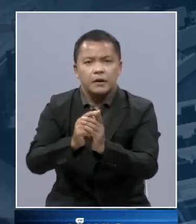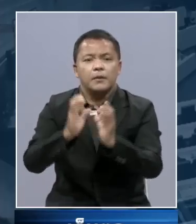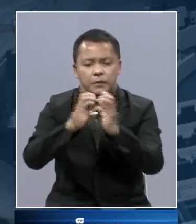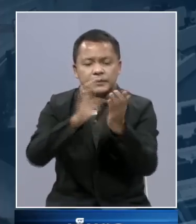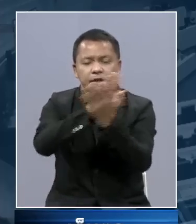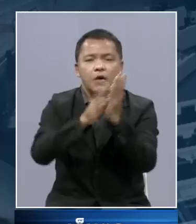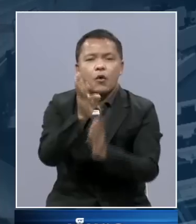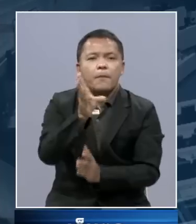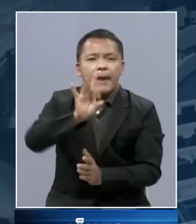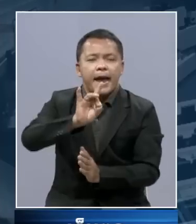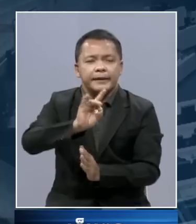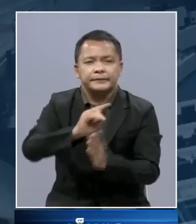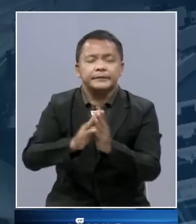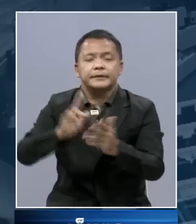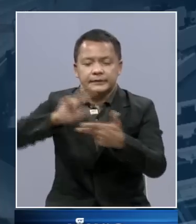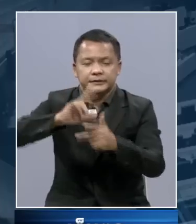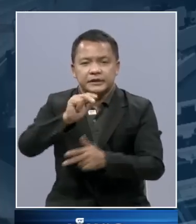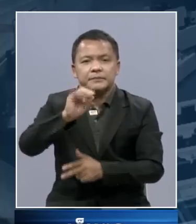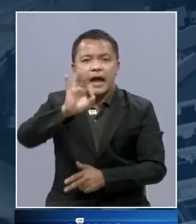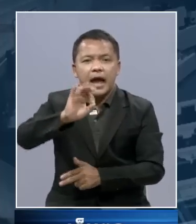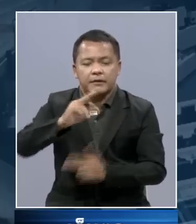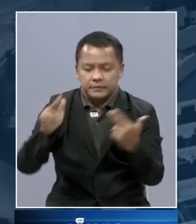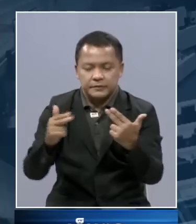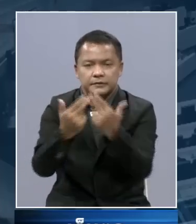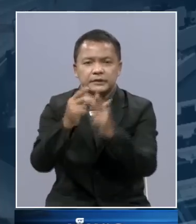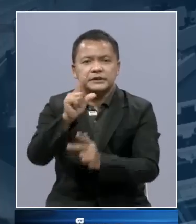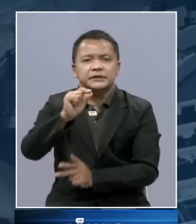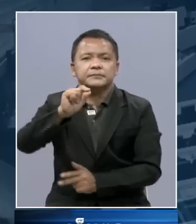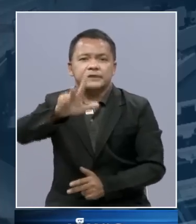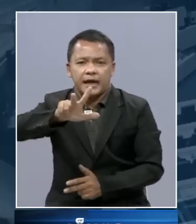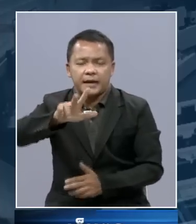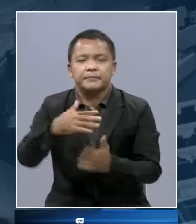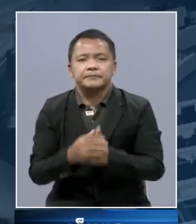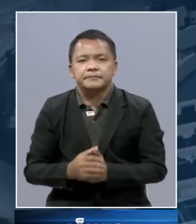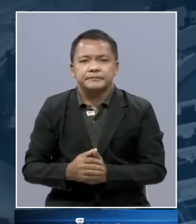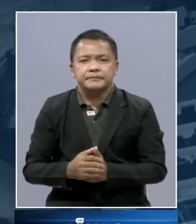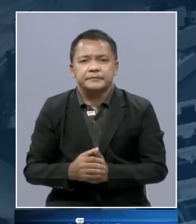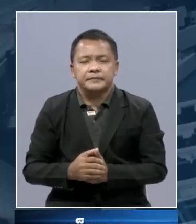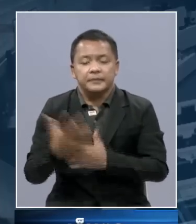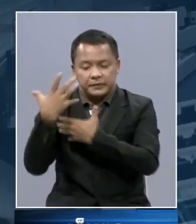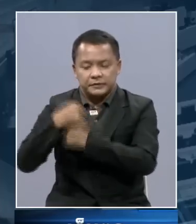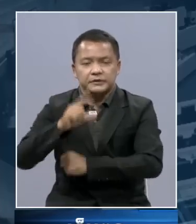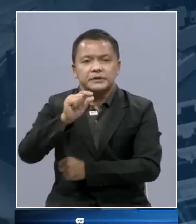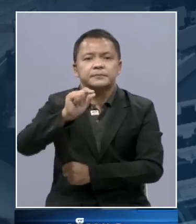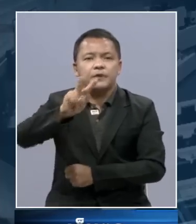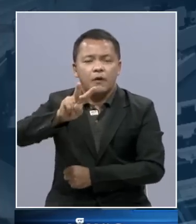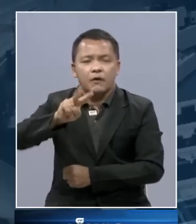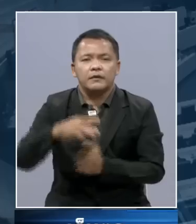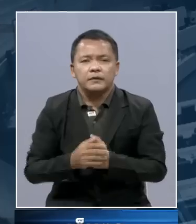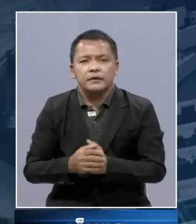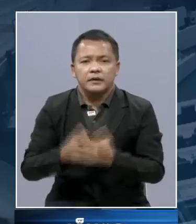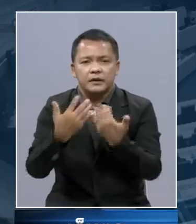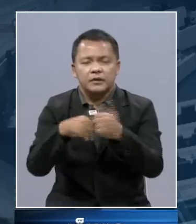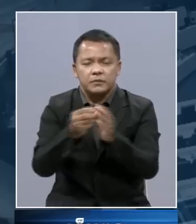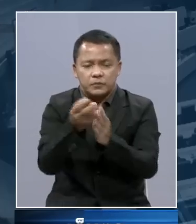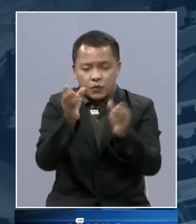ไทย68พลังประชารัฐ39รวมไทยสร้างชาติ23 ประชาธิปัตย์22ฮะในขณะที่พ